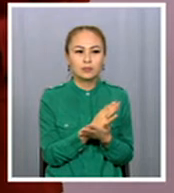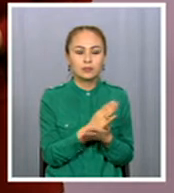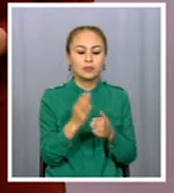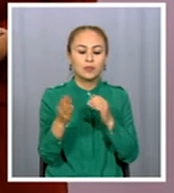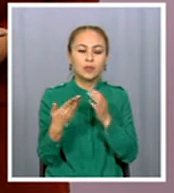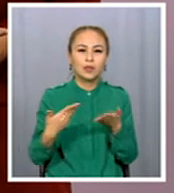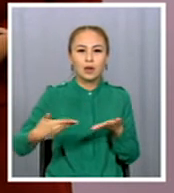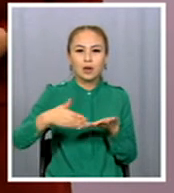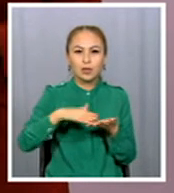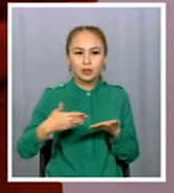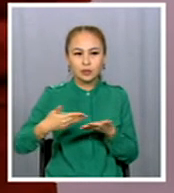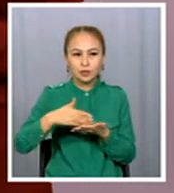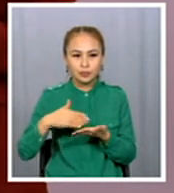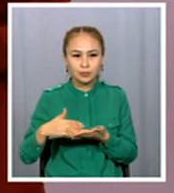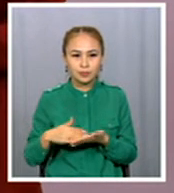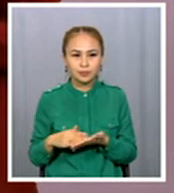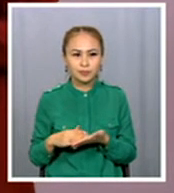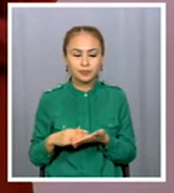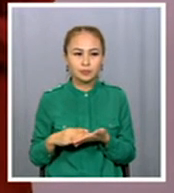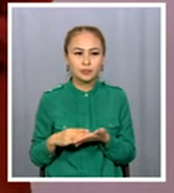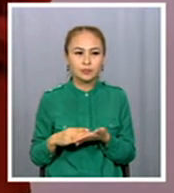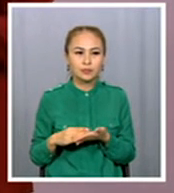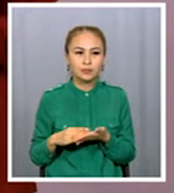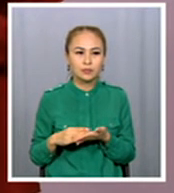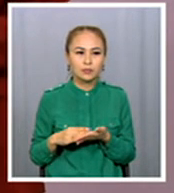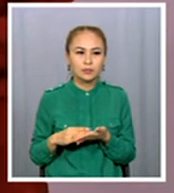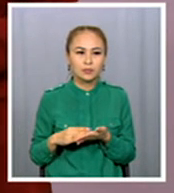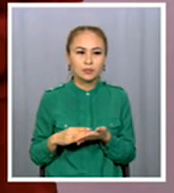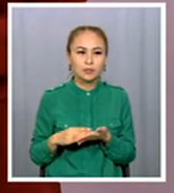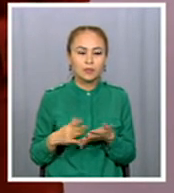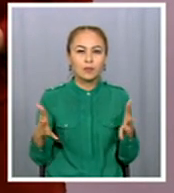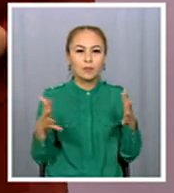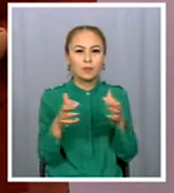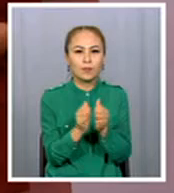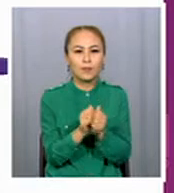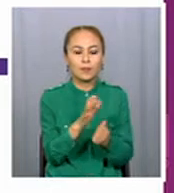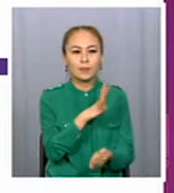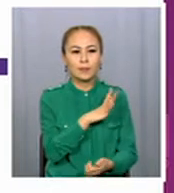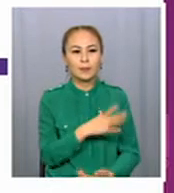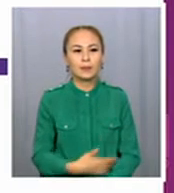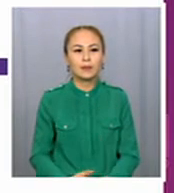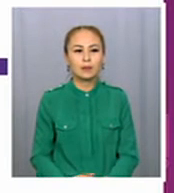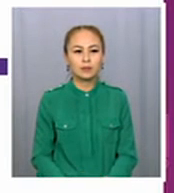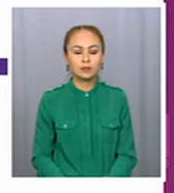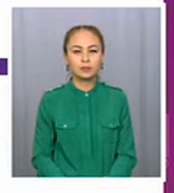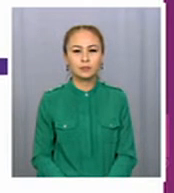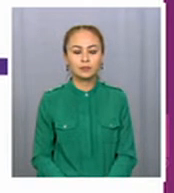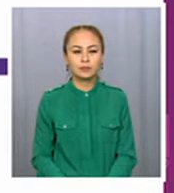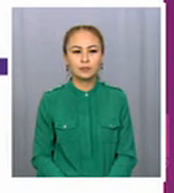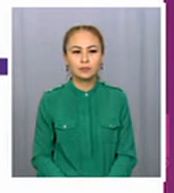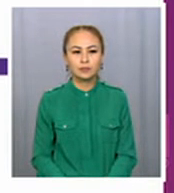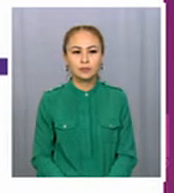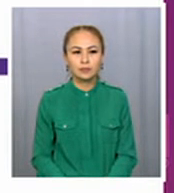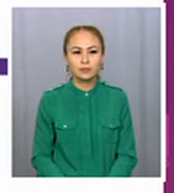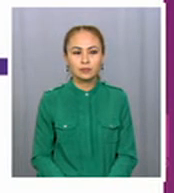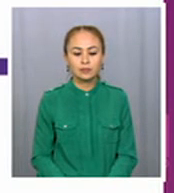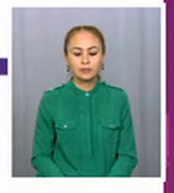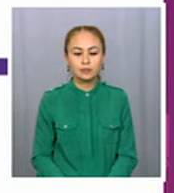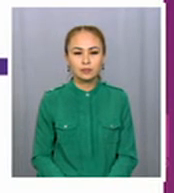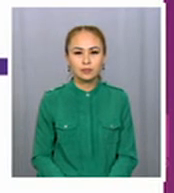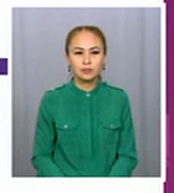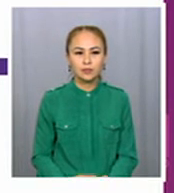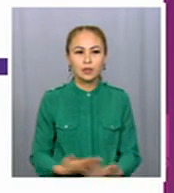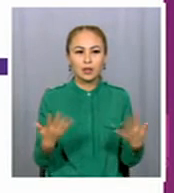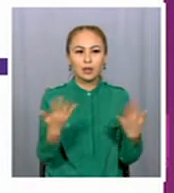Үшінші сөйлемде егіп жүр. Және төртінші сөйлемде ұстап алды. Етістіктері